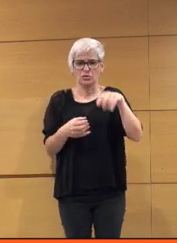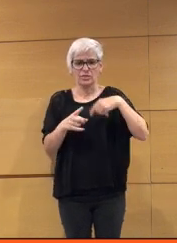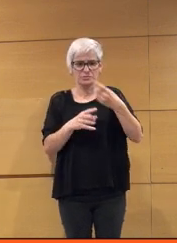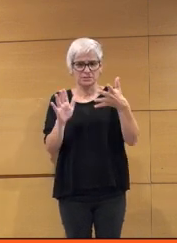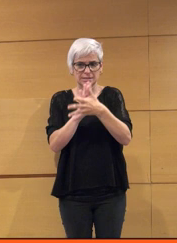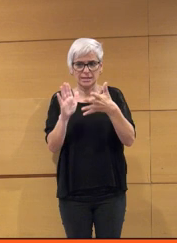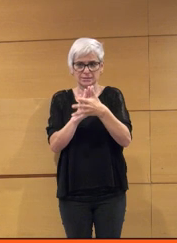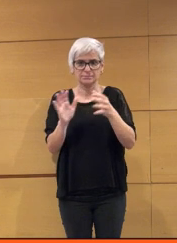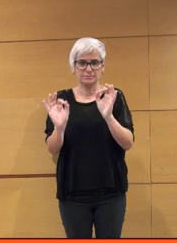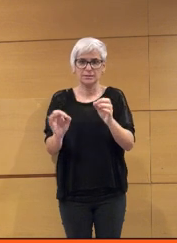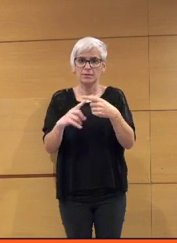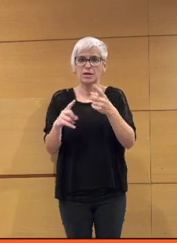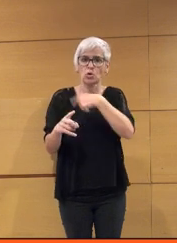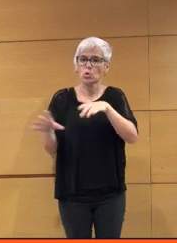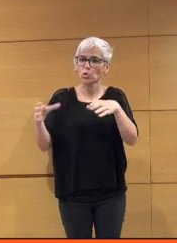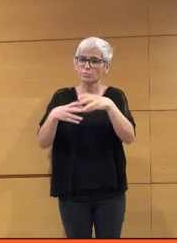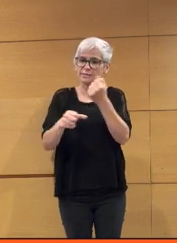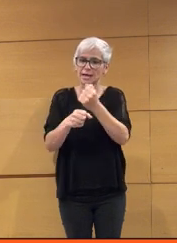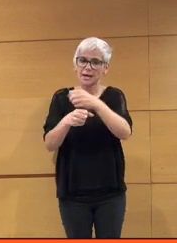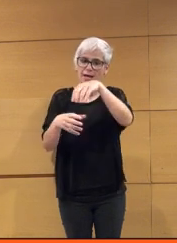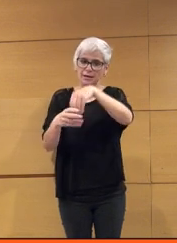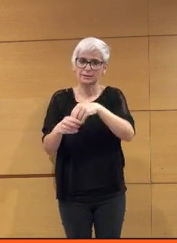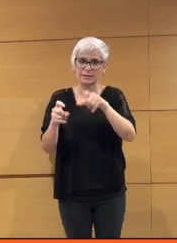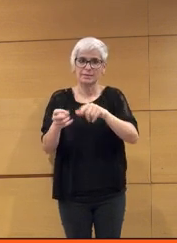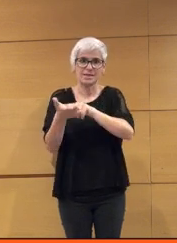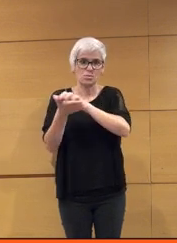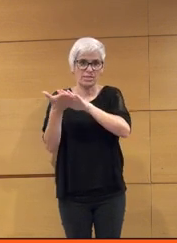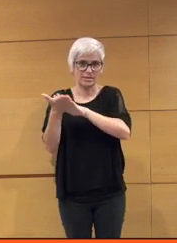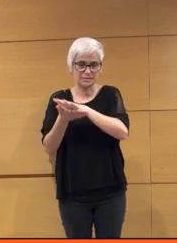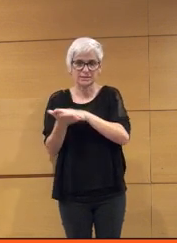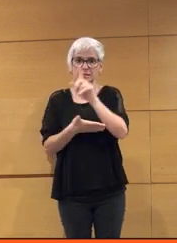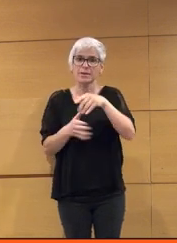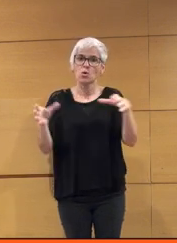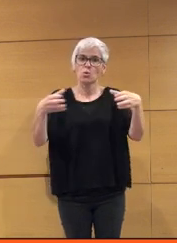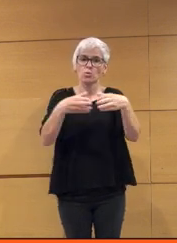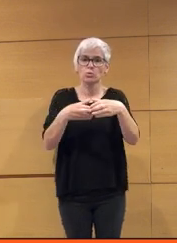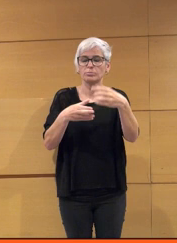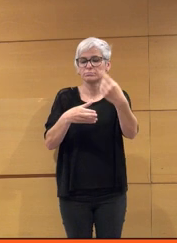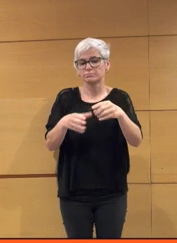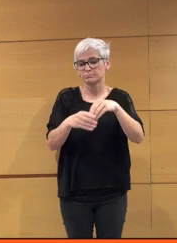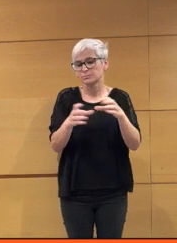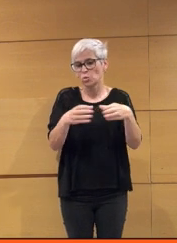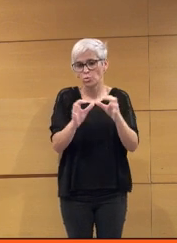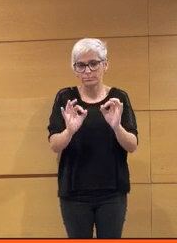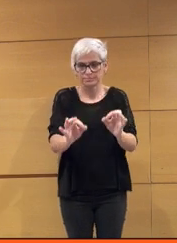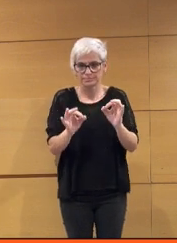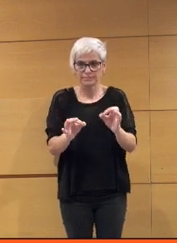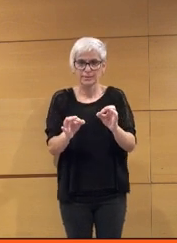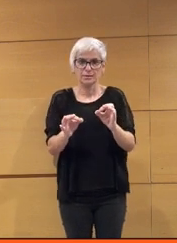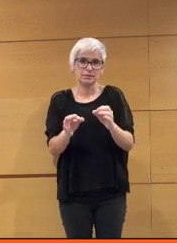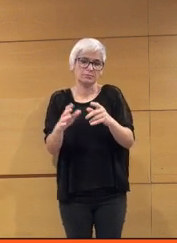amb un simplificador. Tenim grups que treballen en tema de llengua de signes. Hi ha un grup que té un